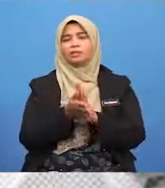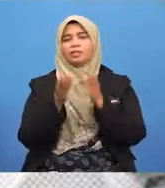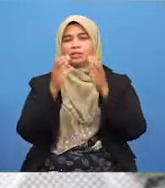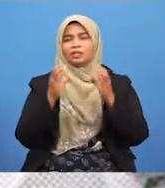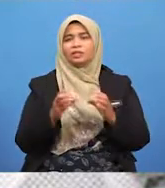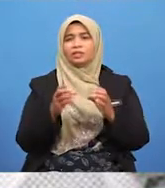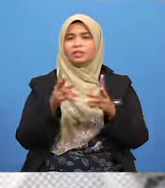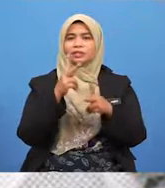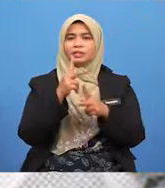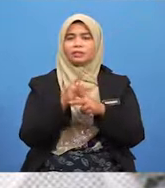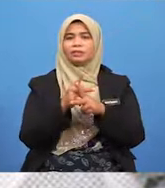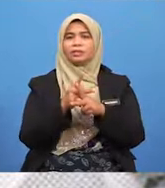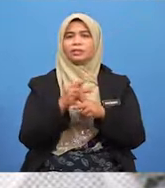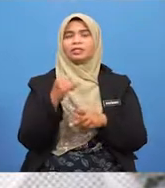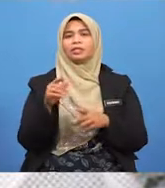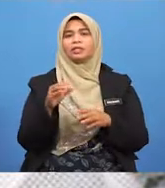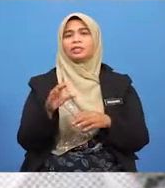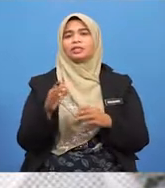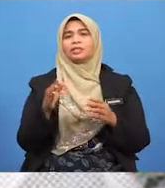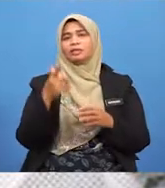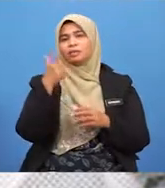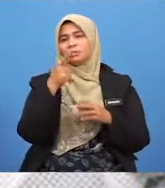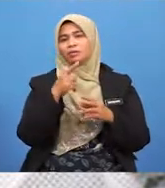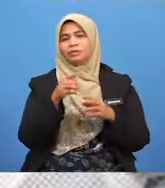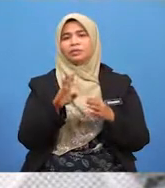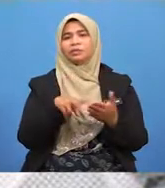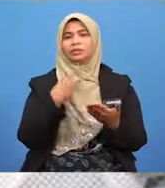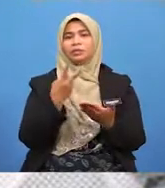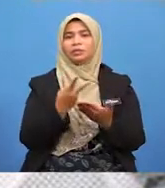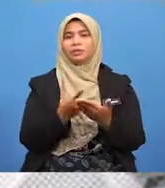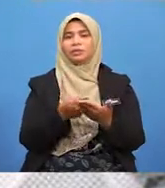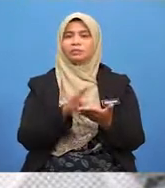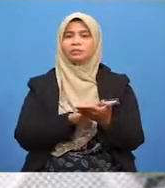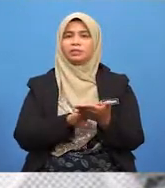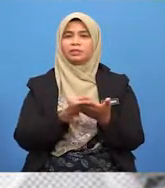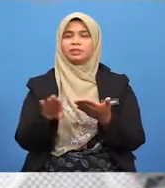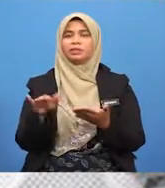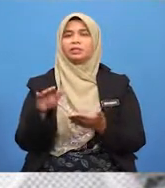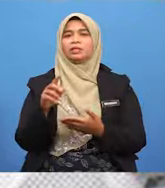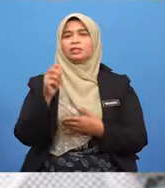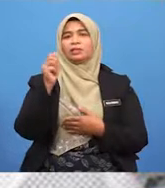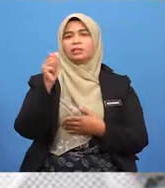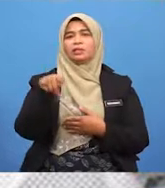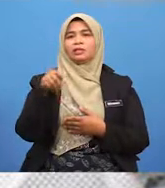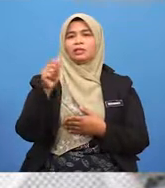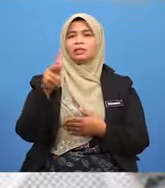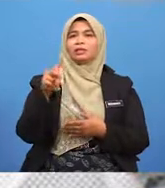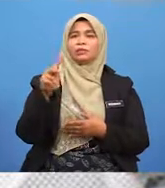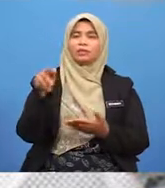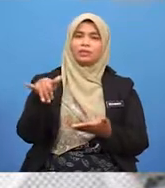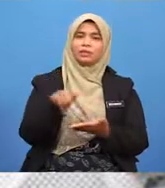penyimpanan bule elakkan daripada terjatuh bersihkan tapak setrika Jika perlu